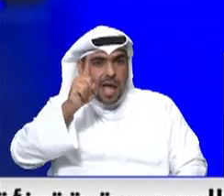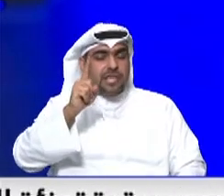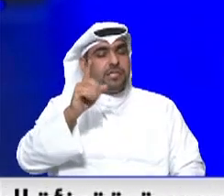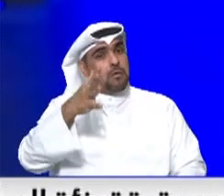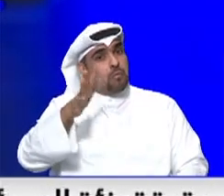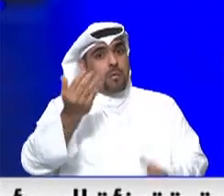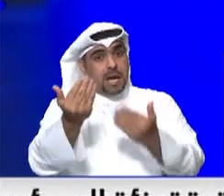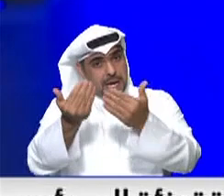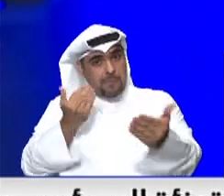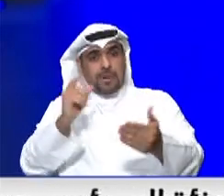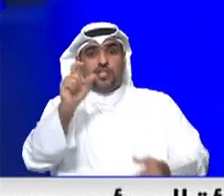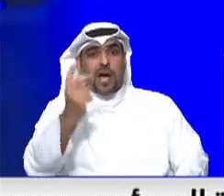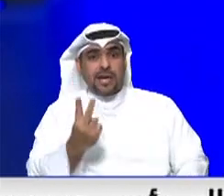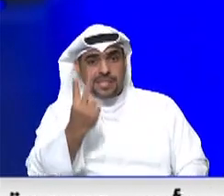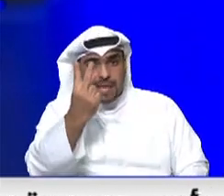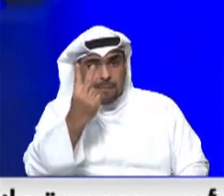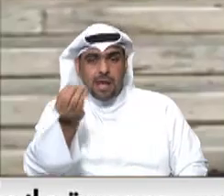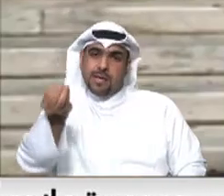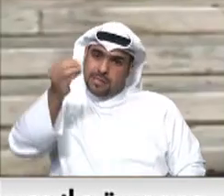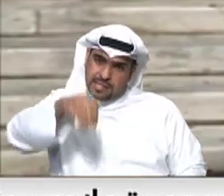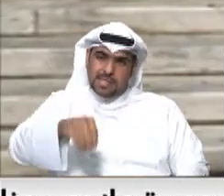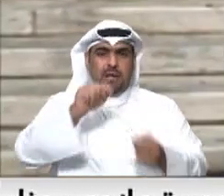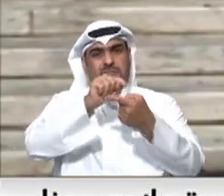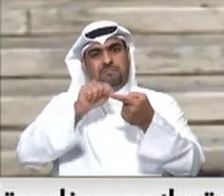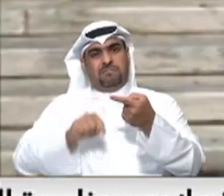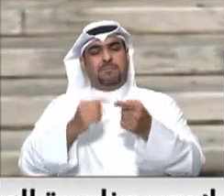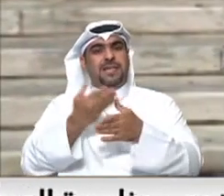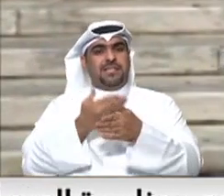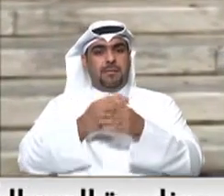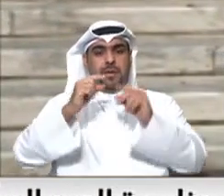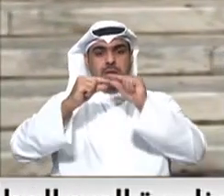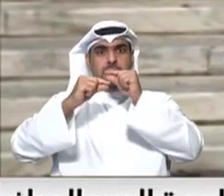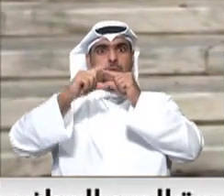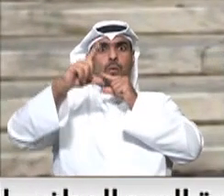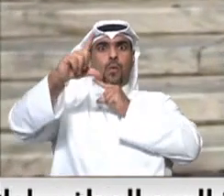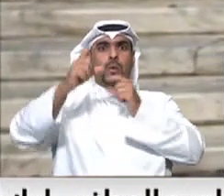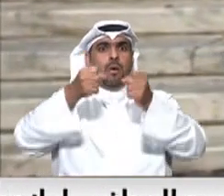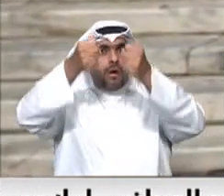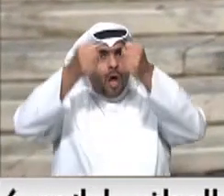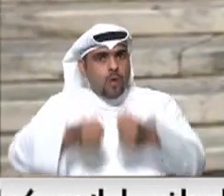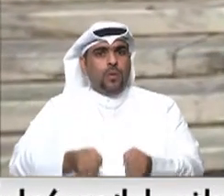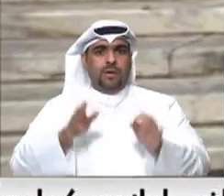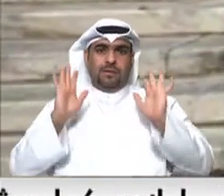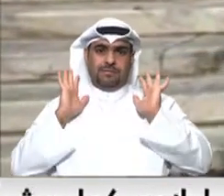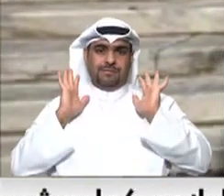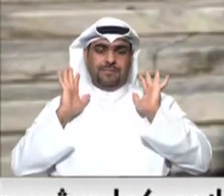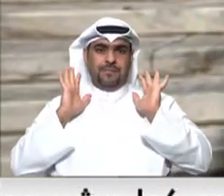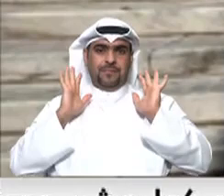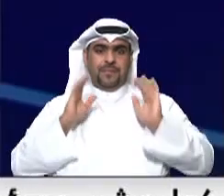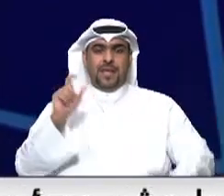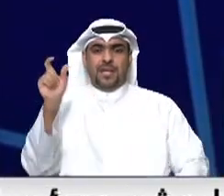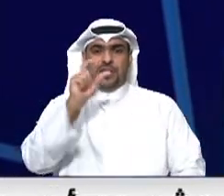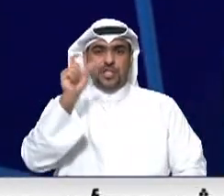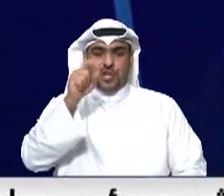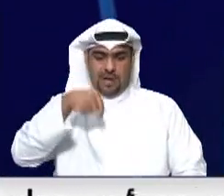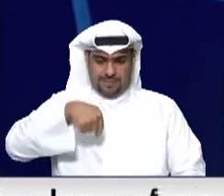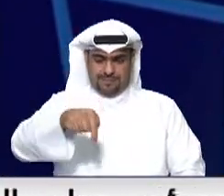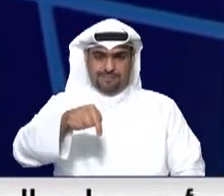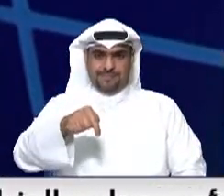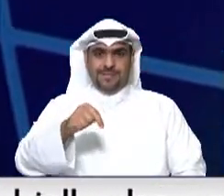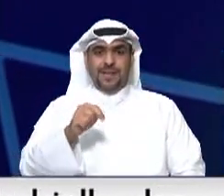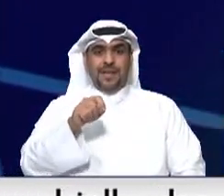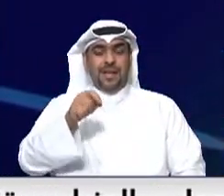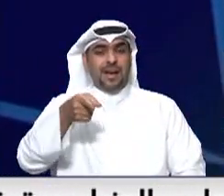متابعه خفض التضخم في الولايات المتحده ويتوقع ان يرفع بنك الاحتياطي الفيدرالي اسعار الفائده شهر يوليو الحالي وهذا